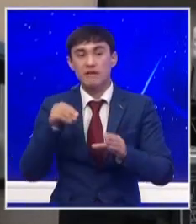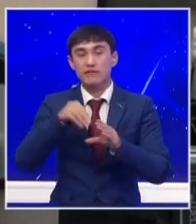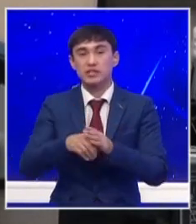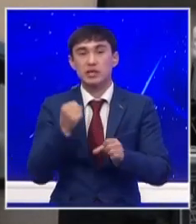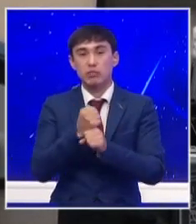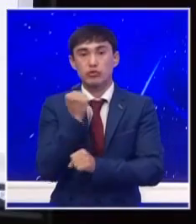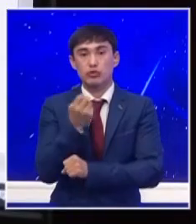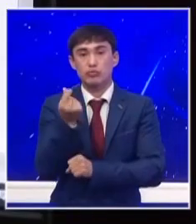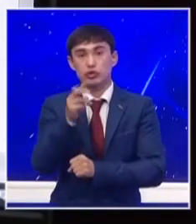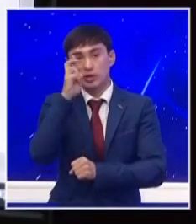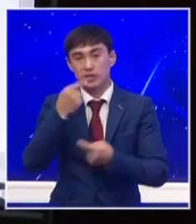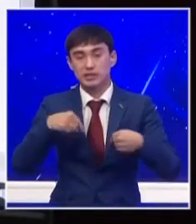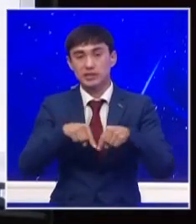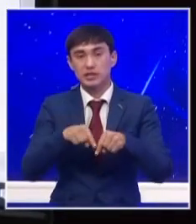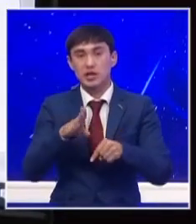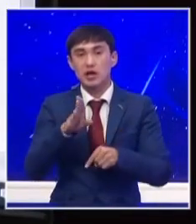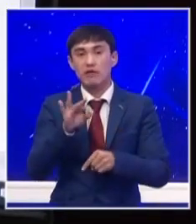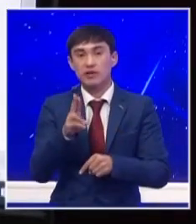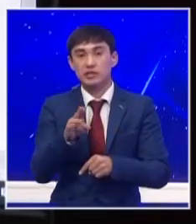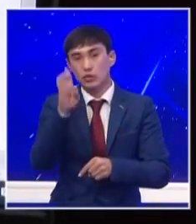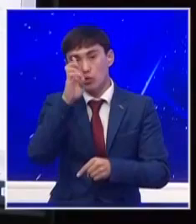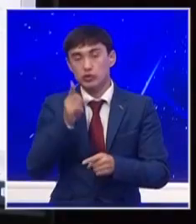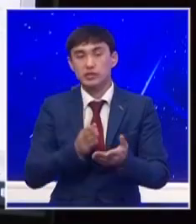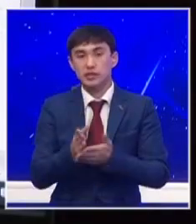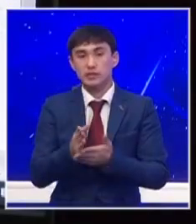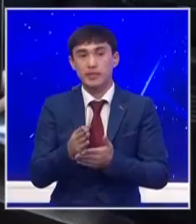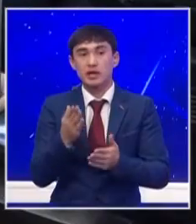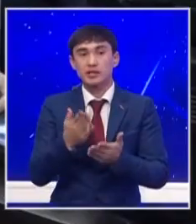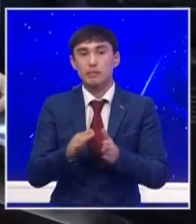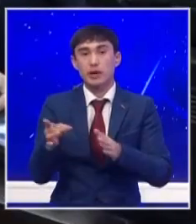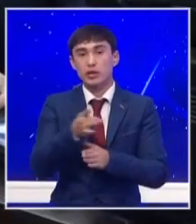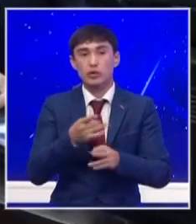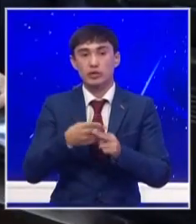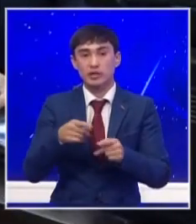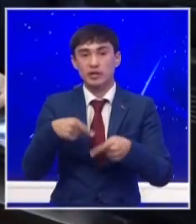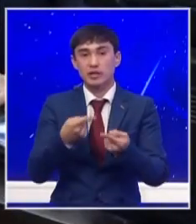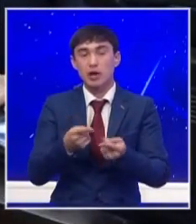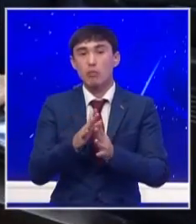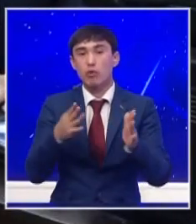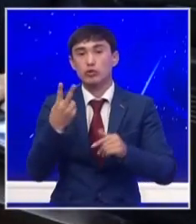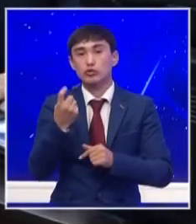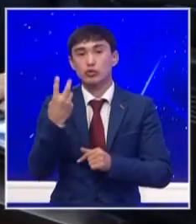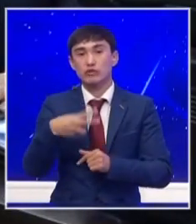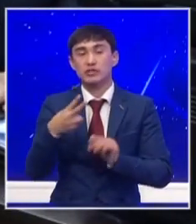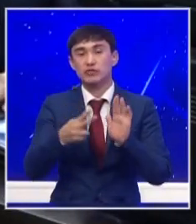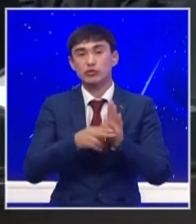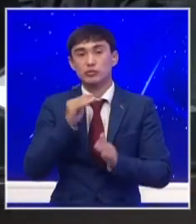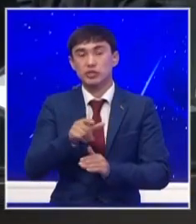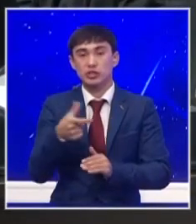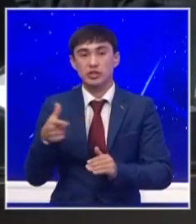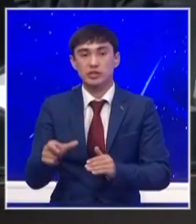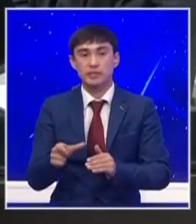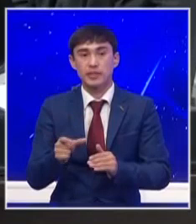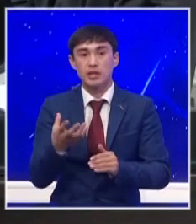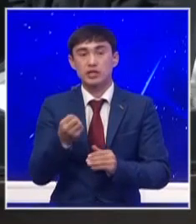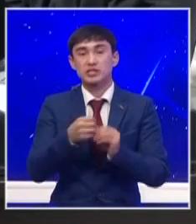работники бюджетных организаций и квази государственного сектора где по региону данные предоставили более 128.000 граждан а